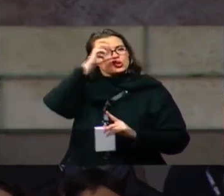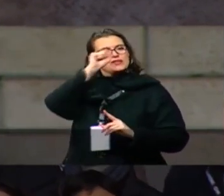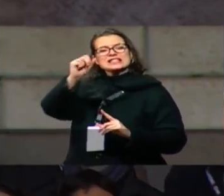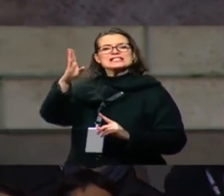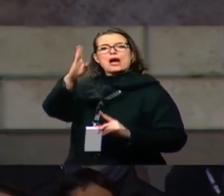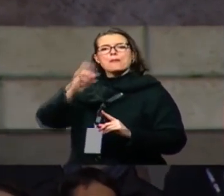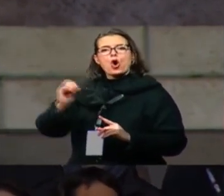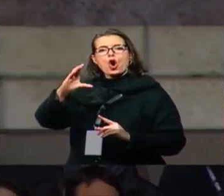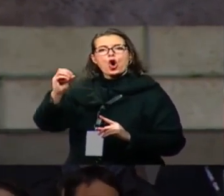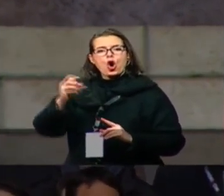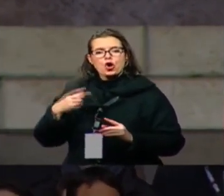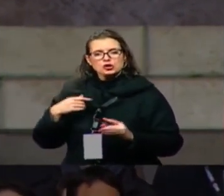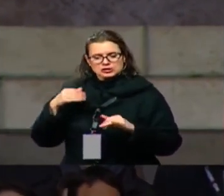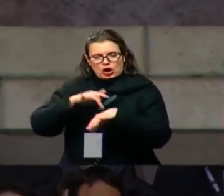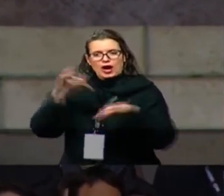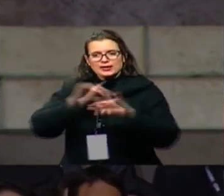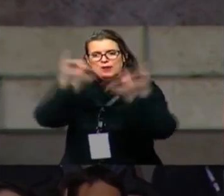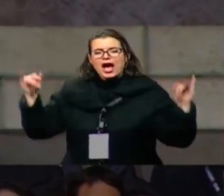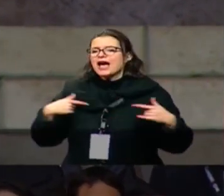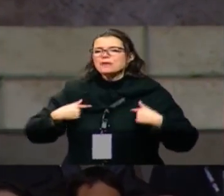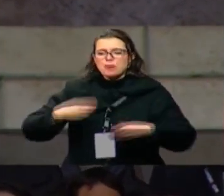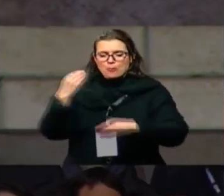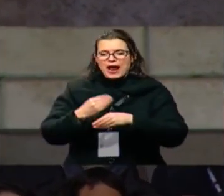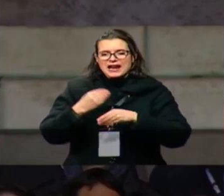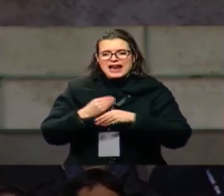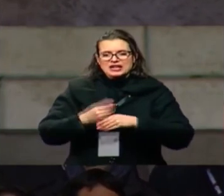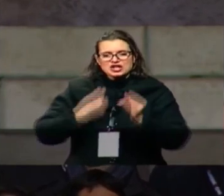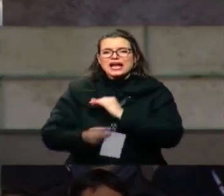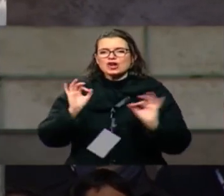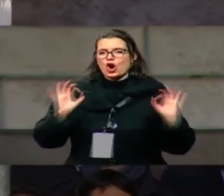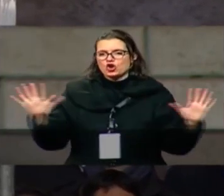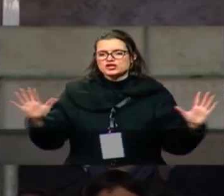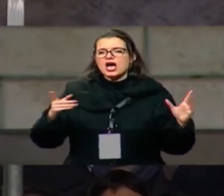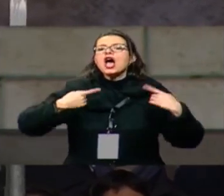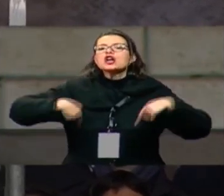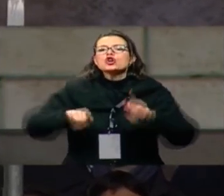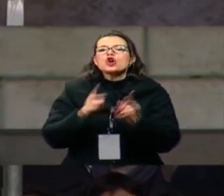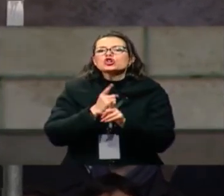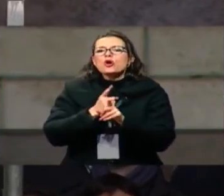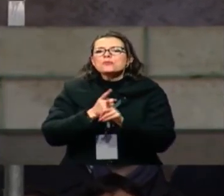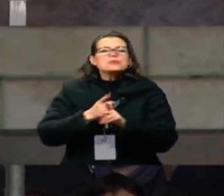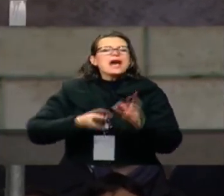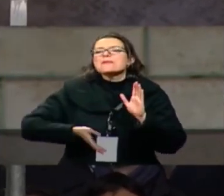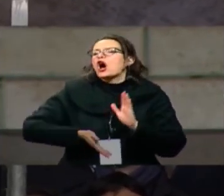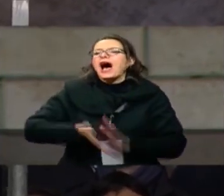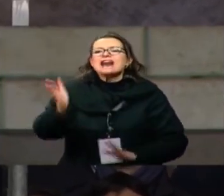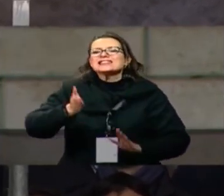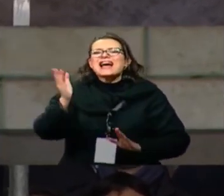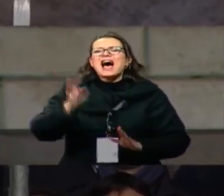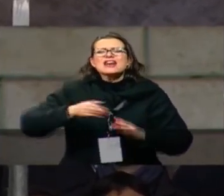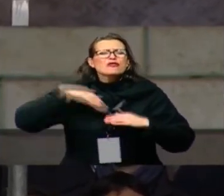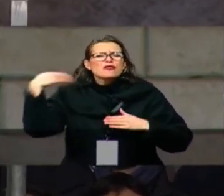un pagliaccio di natura abbiamo dobbiamo andarcene immediatamente fuori dall'euro a